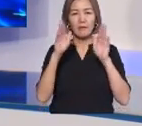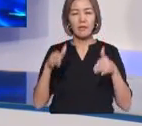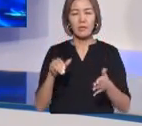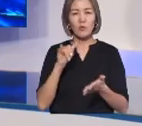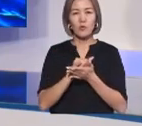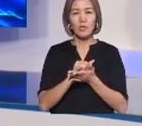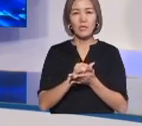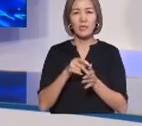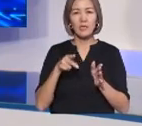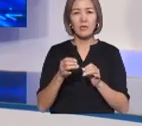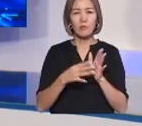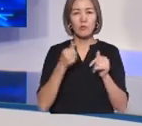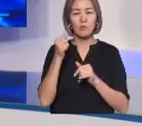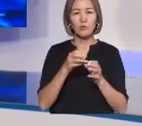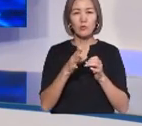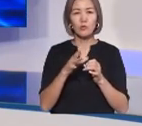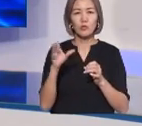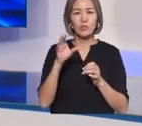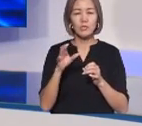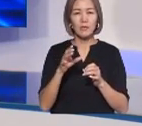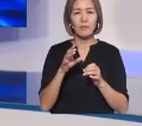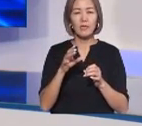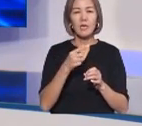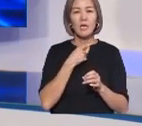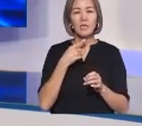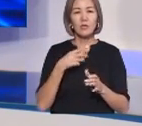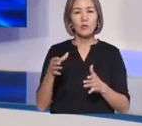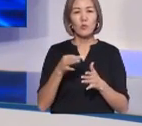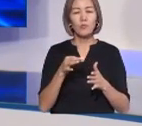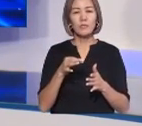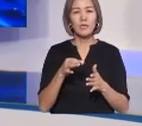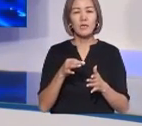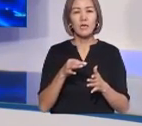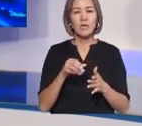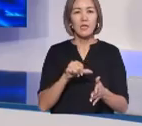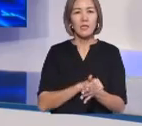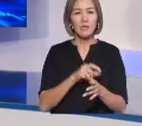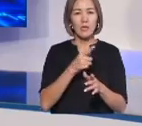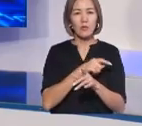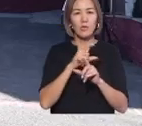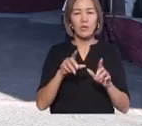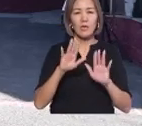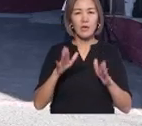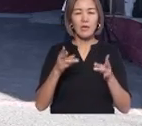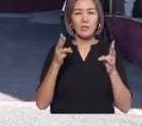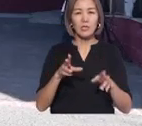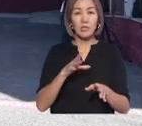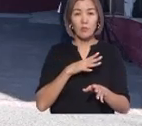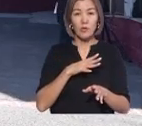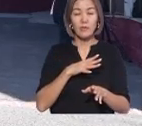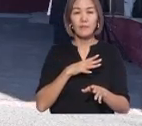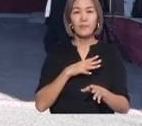сала кетейік, 2009 жылдың 13 қыркүйегінде Талдықорғандағы облыстық наркологиялық диспансерінде қайғылы оқиға